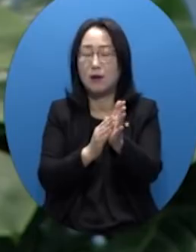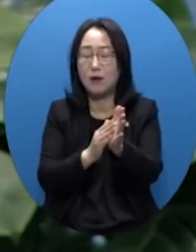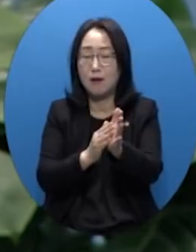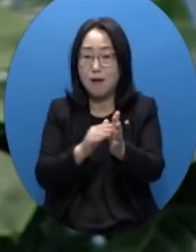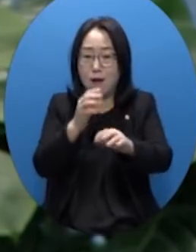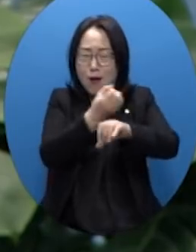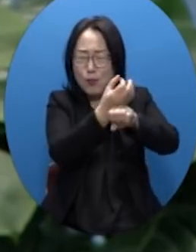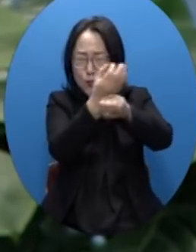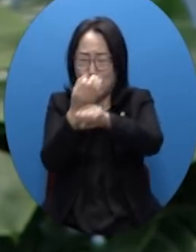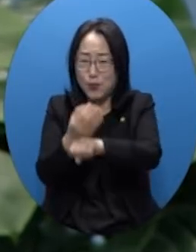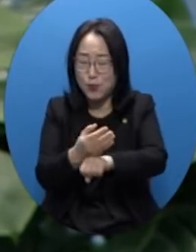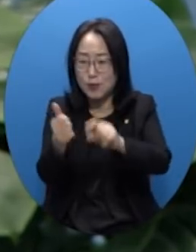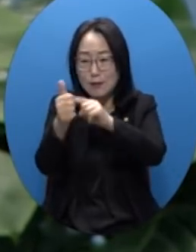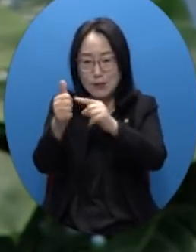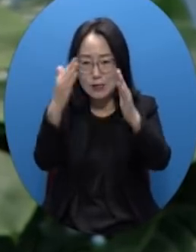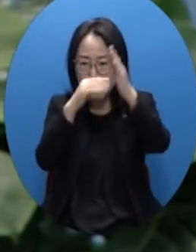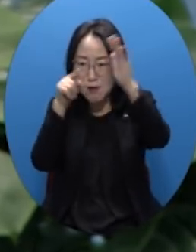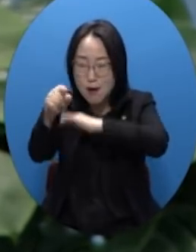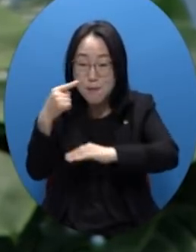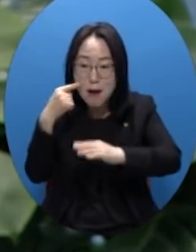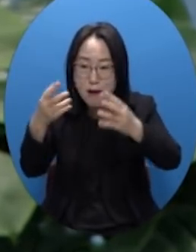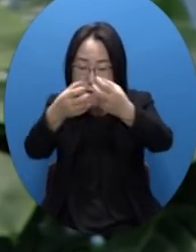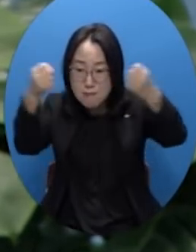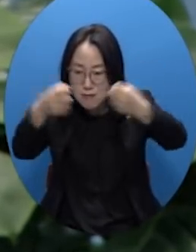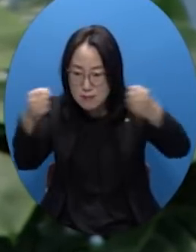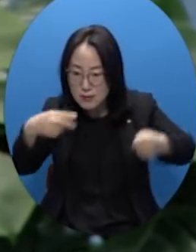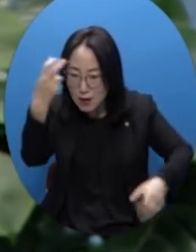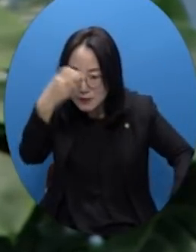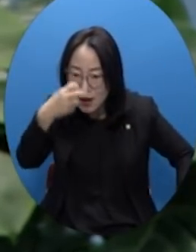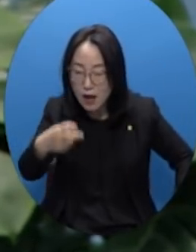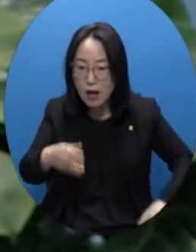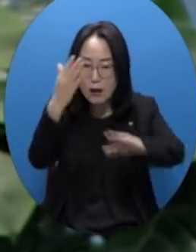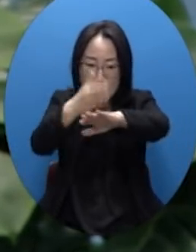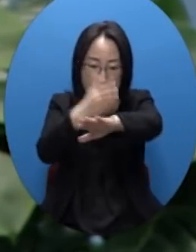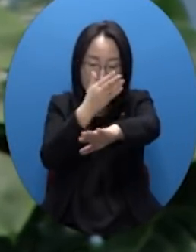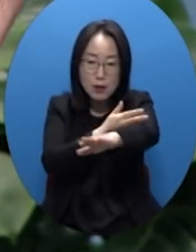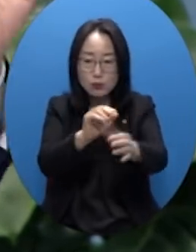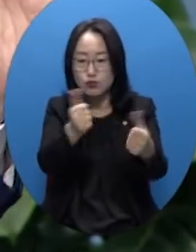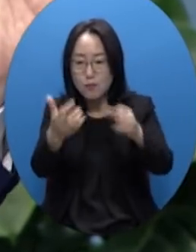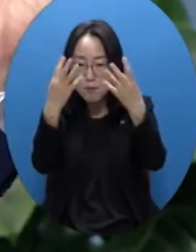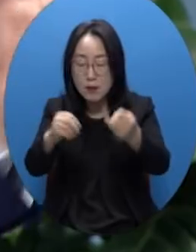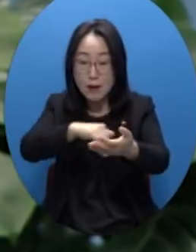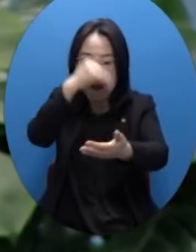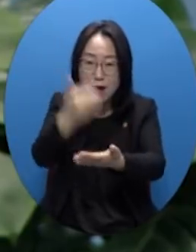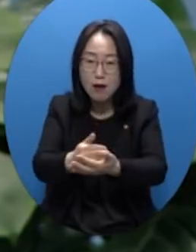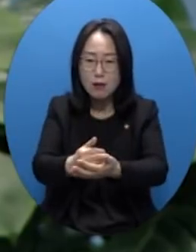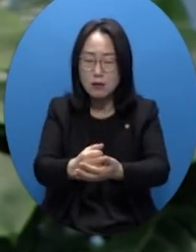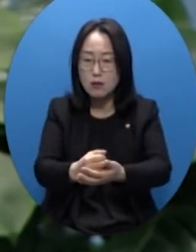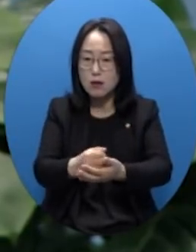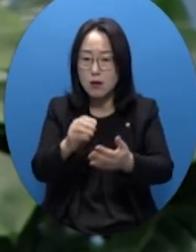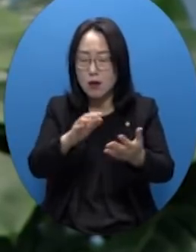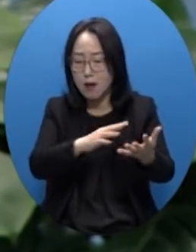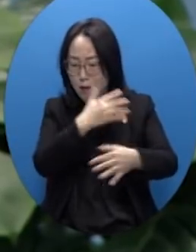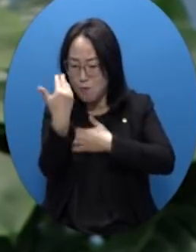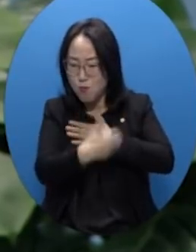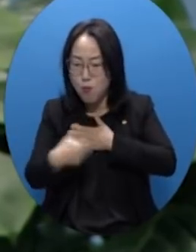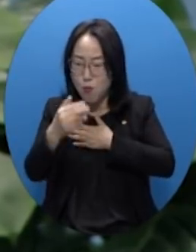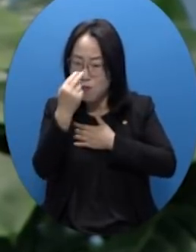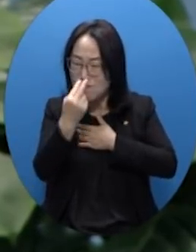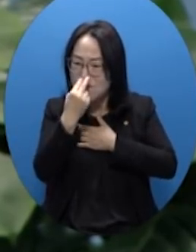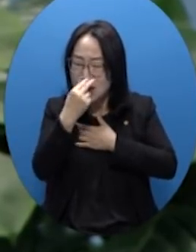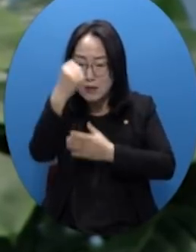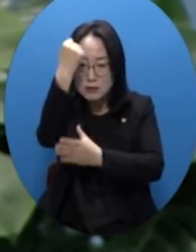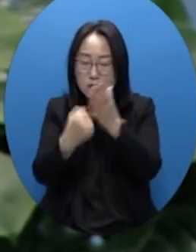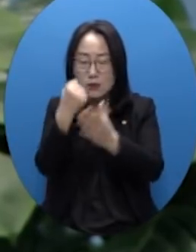그 집에 들이닥쳐 보니까 냉장고 안에 투 박사를 라스 차로 가득하고 온 집안에 썩은 시체 냄새 로 가득한 모습을